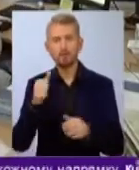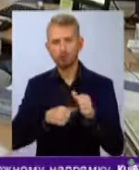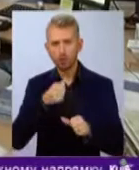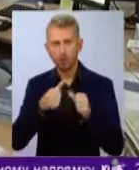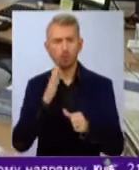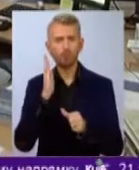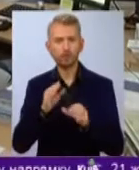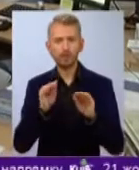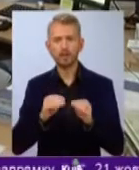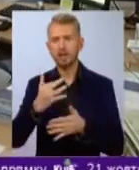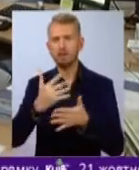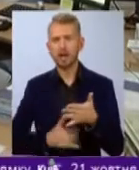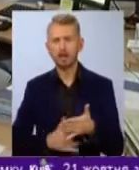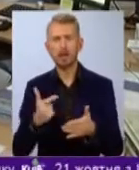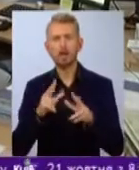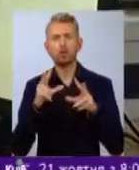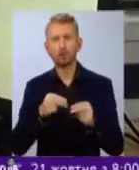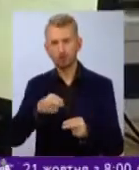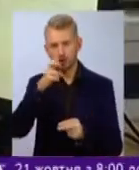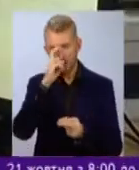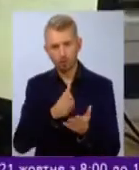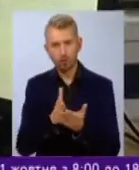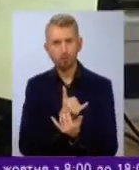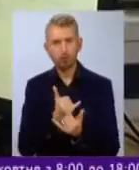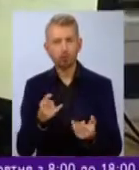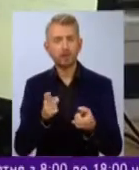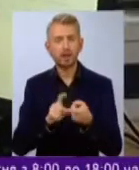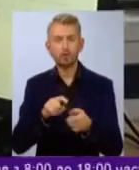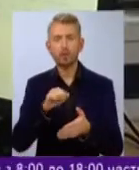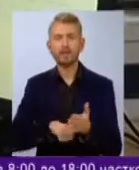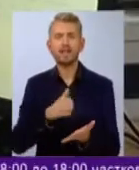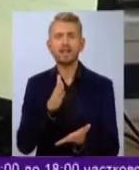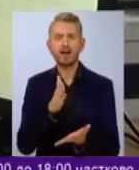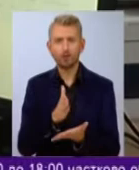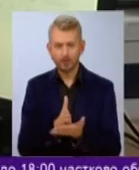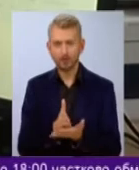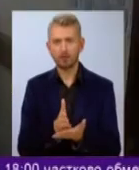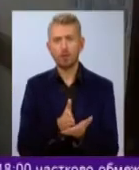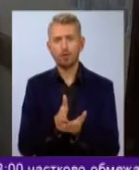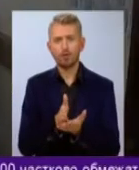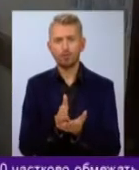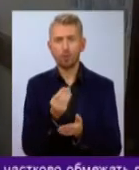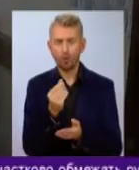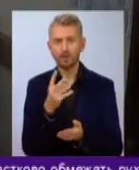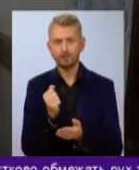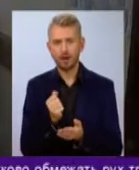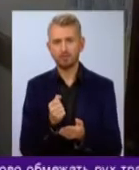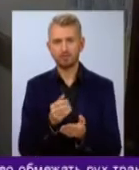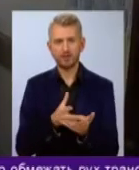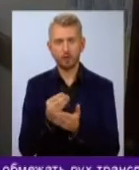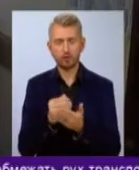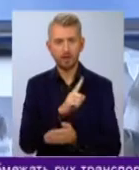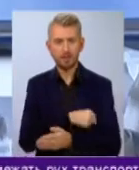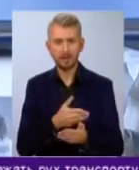складатиме перелік гарантованих державою послуг, залежно від наявності коштів на фінансування медицини. Загалом над законопроектом